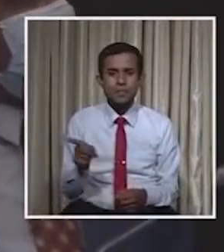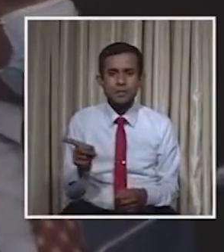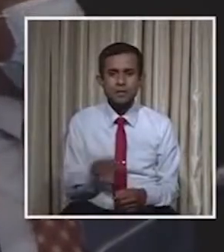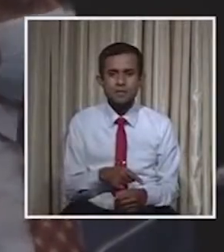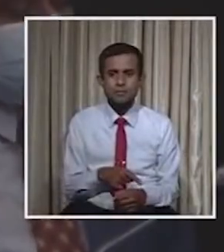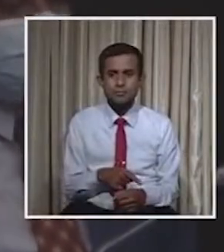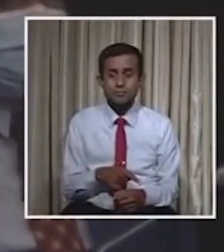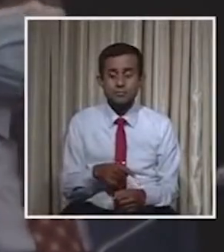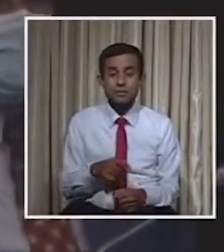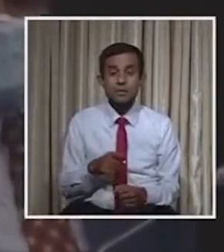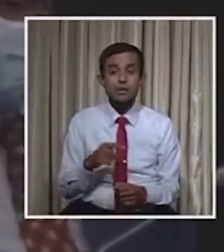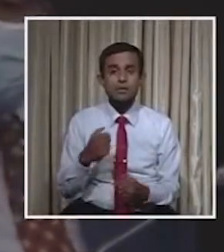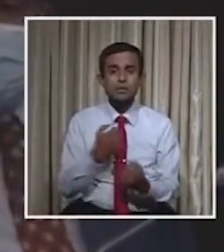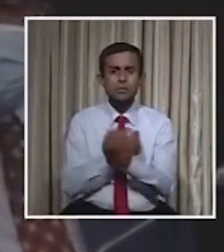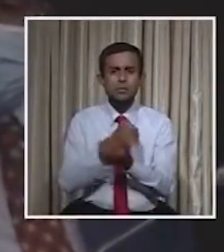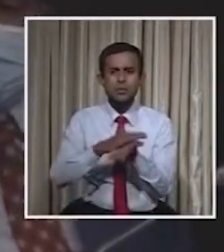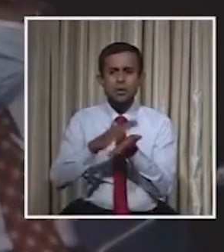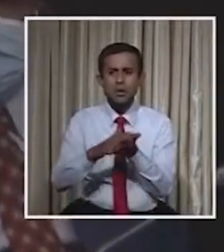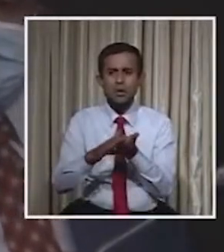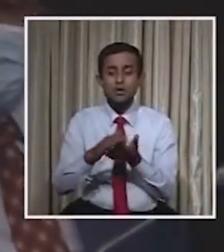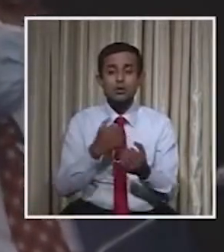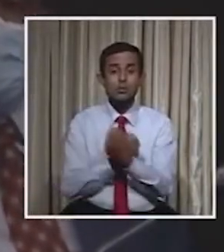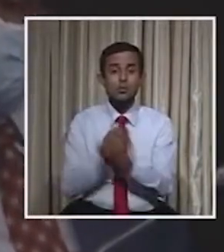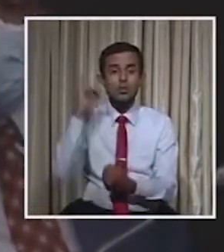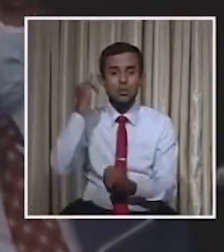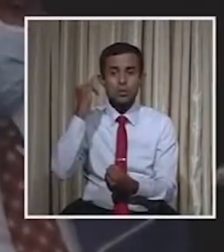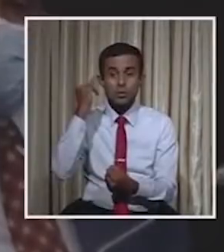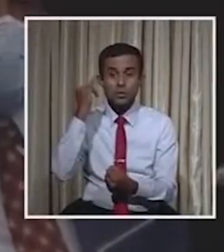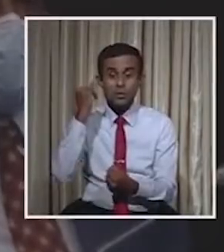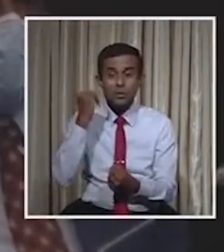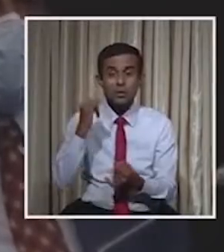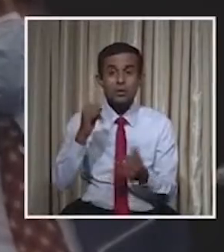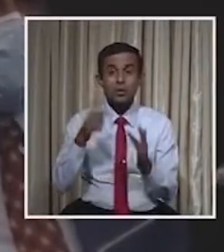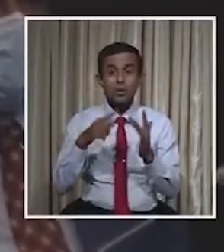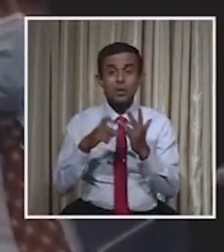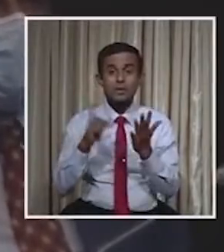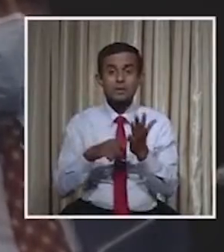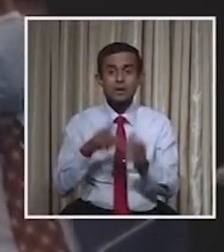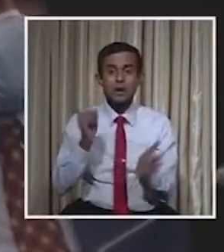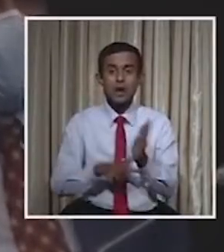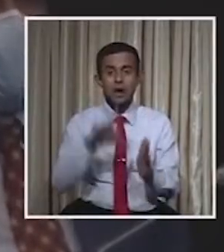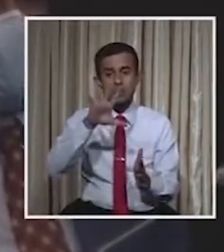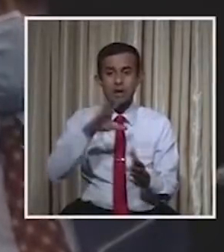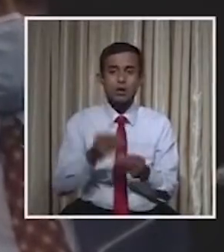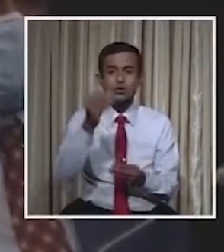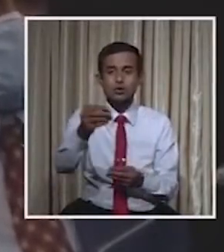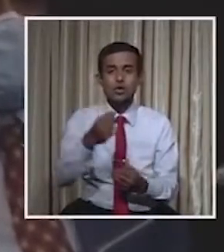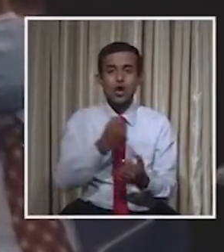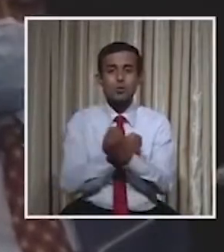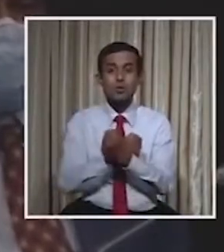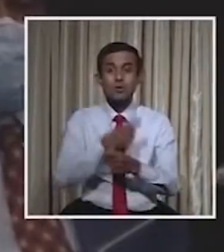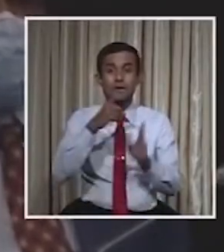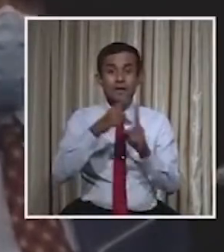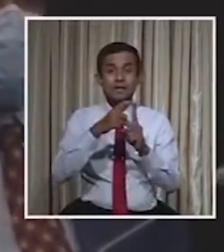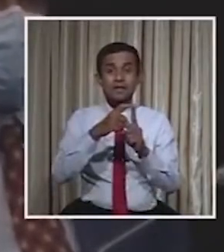நேற்றைய விவாதத்தின் போது மேலதிக நேரத்தை வழங்குமாறு பாராளுமன்ற உறுப்பினர் மனுஷ நாணயக்கார கோரிக்கை விடுத்த சந்தர்ப்பத்தில் ஆளும் கட்சியைச் சேர்ந்த உறுப்பினர்களின் குழு